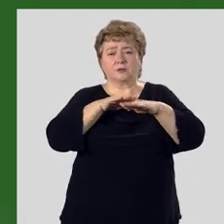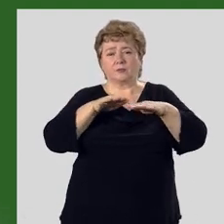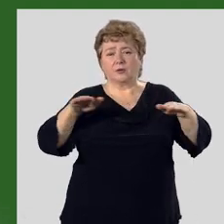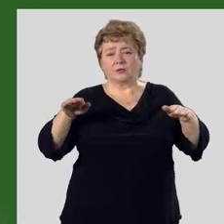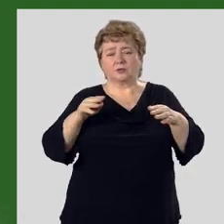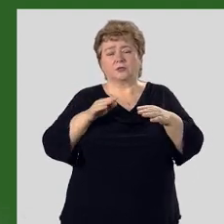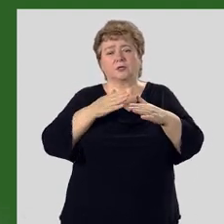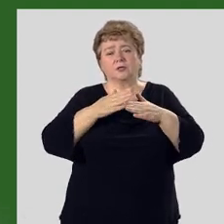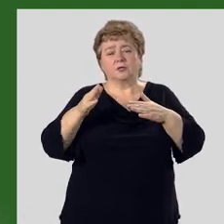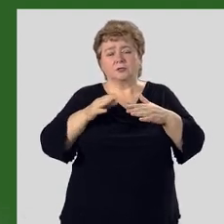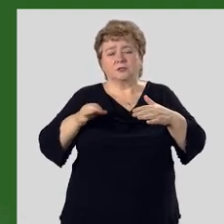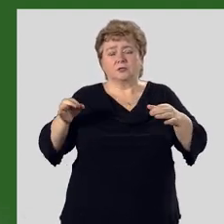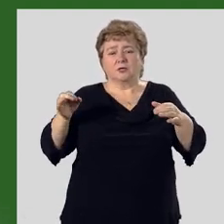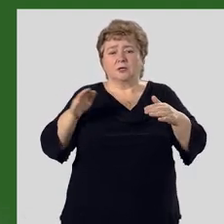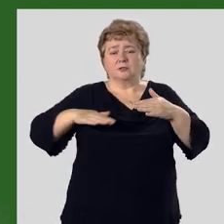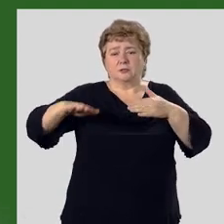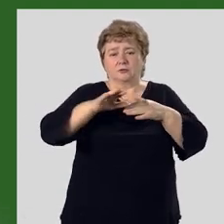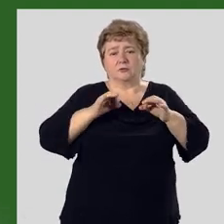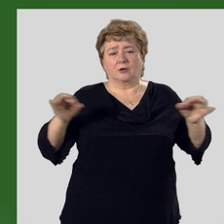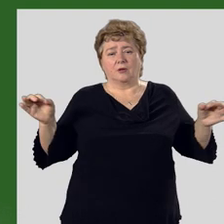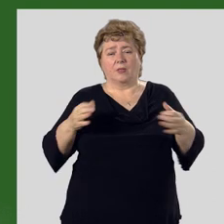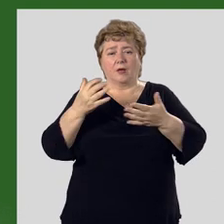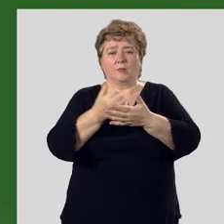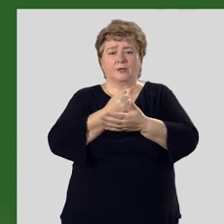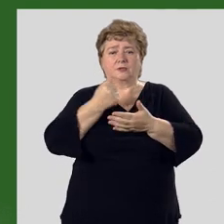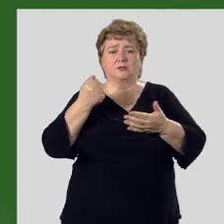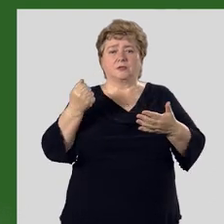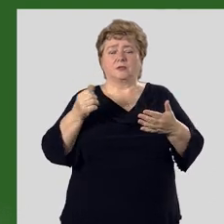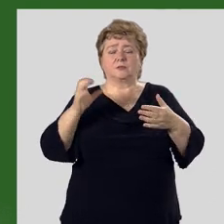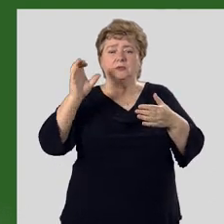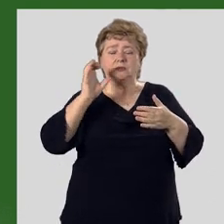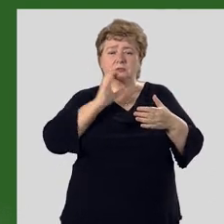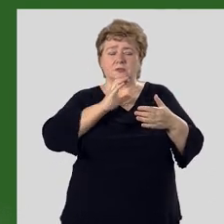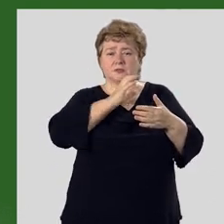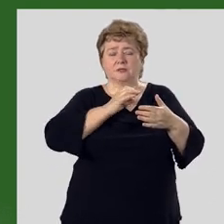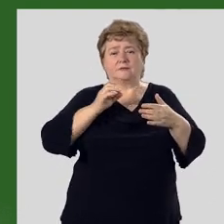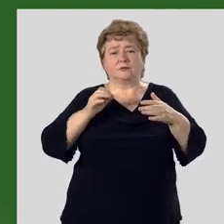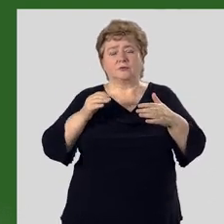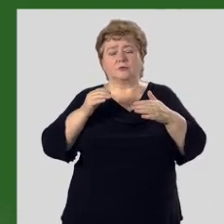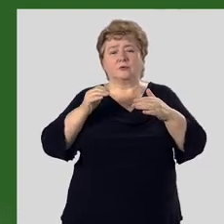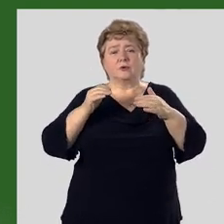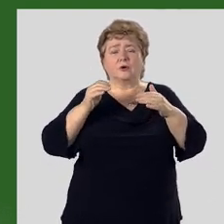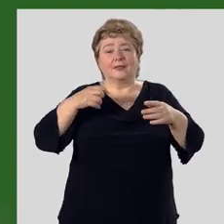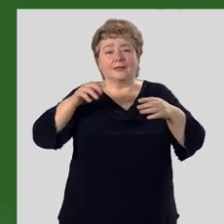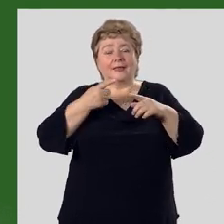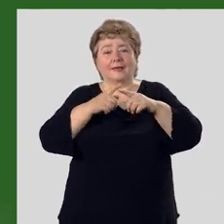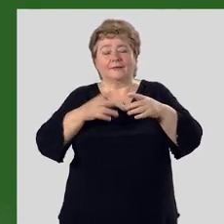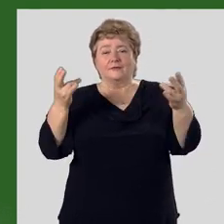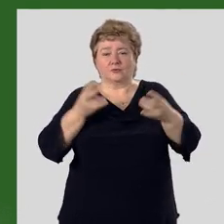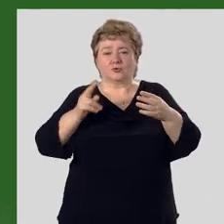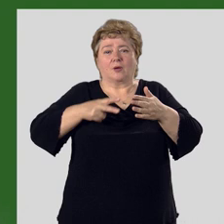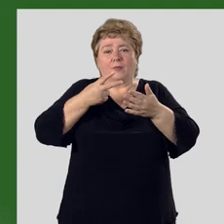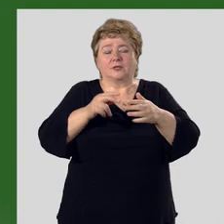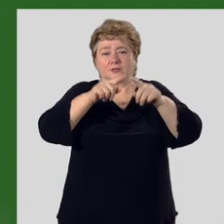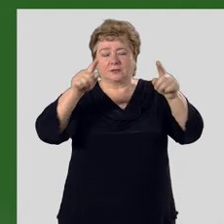положение частей территорий объектов. Например, определим северную и южную часть Австралии. Для этого надо положить